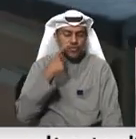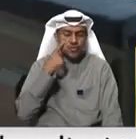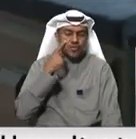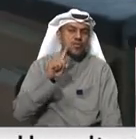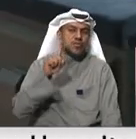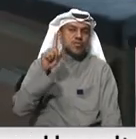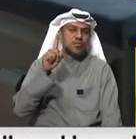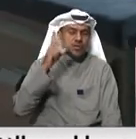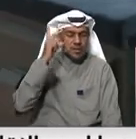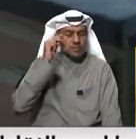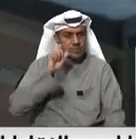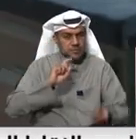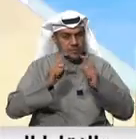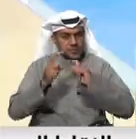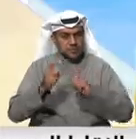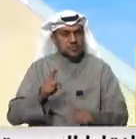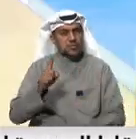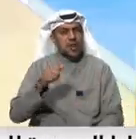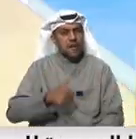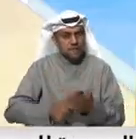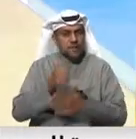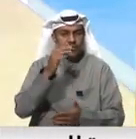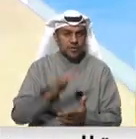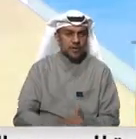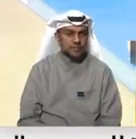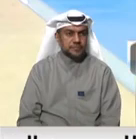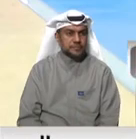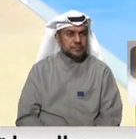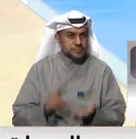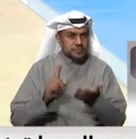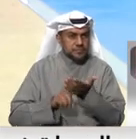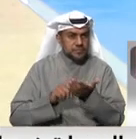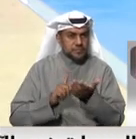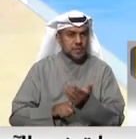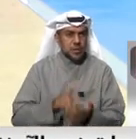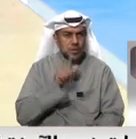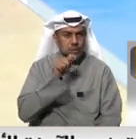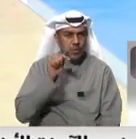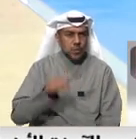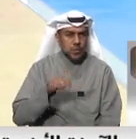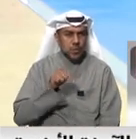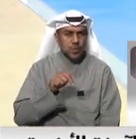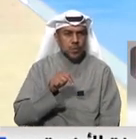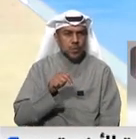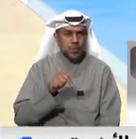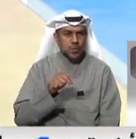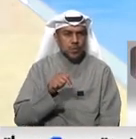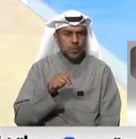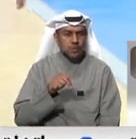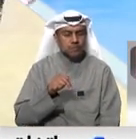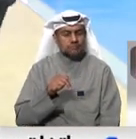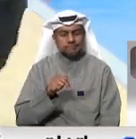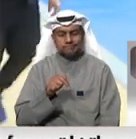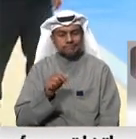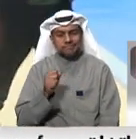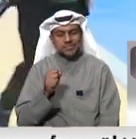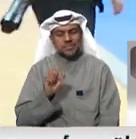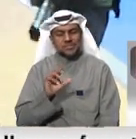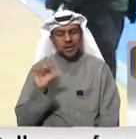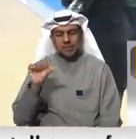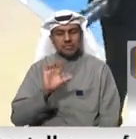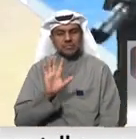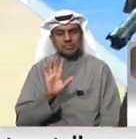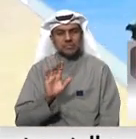ما انت عارف داشين الي ابيض ان شاء الله صراحه اليوم ادائنا شوي سيء كان بس